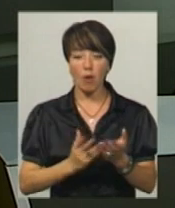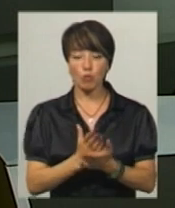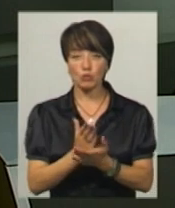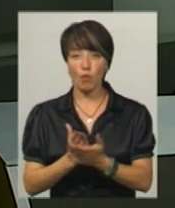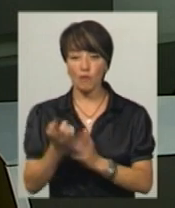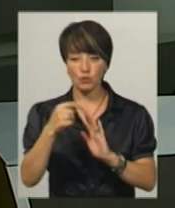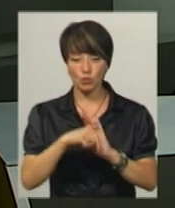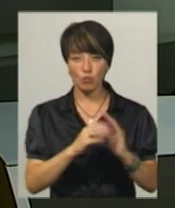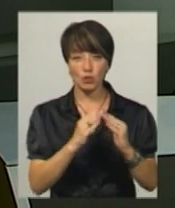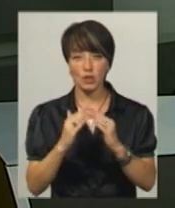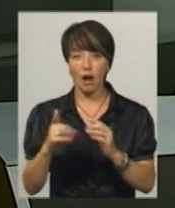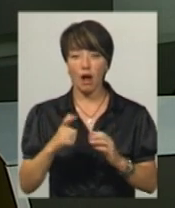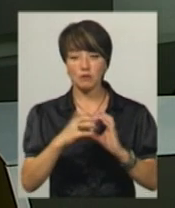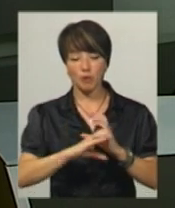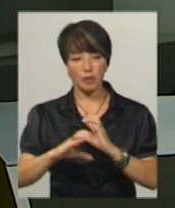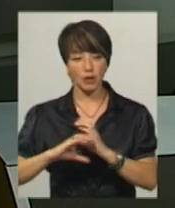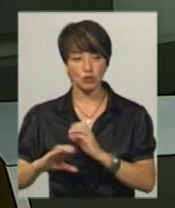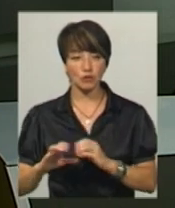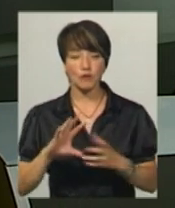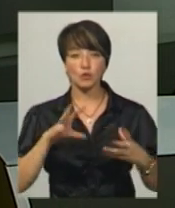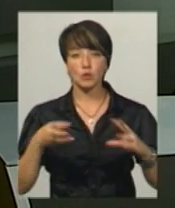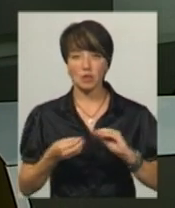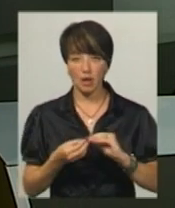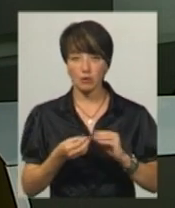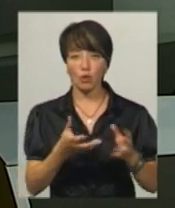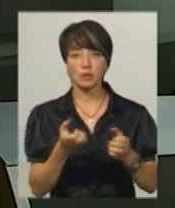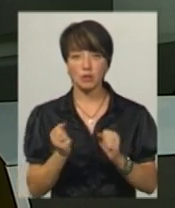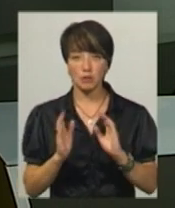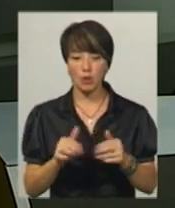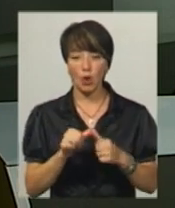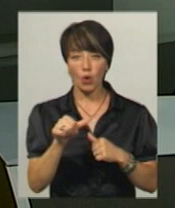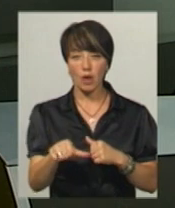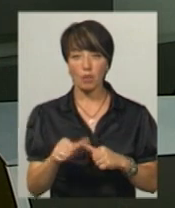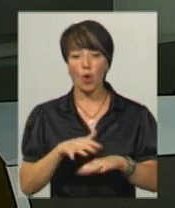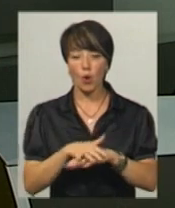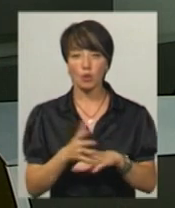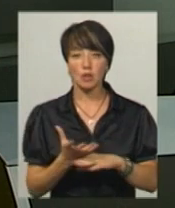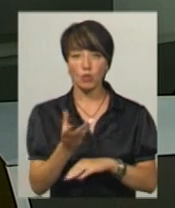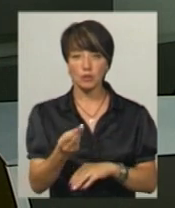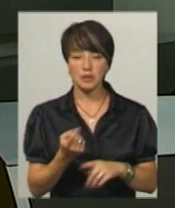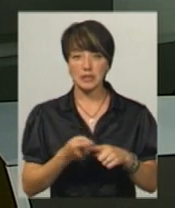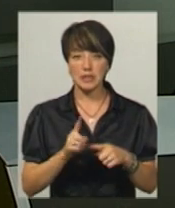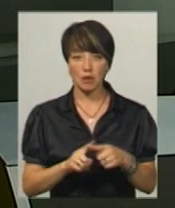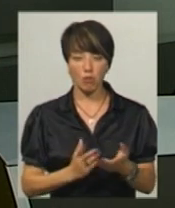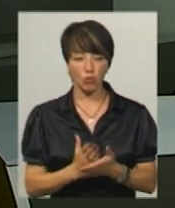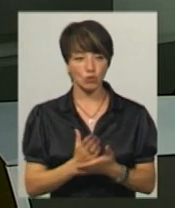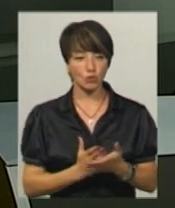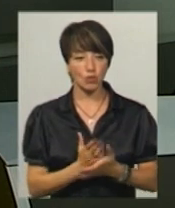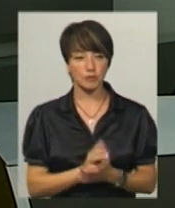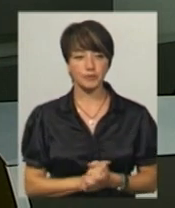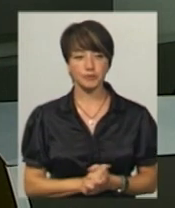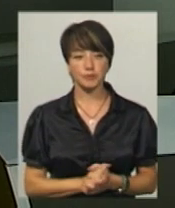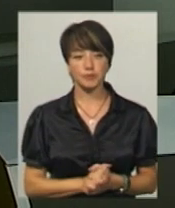обслуговування внутрішньобудинкових газових мереж. У результаті вони отримуватимуть окремий розрахунок на оплату цієї послуги.